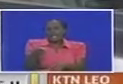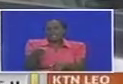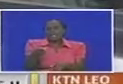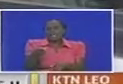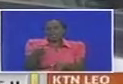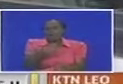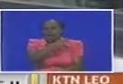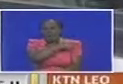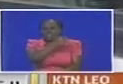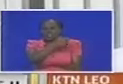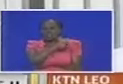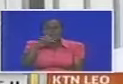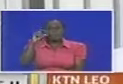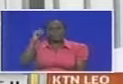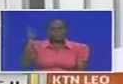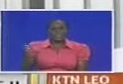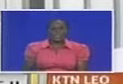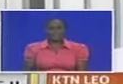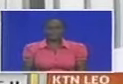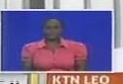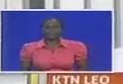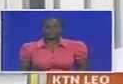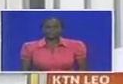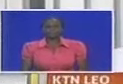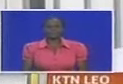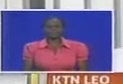katika hospitali ya mkoa wa Pwani.